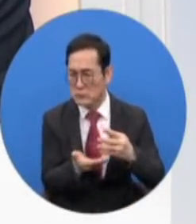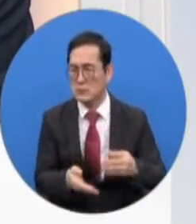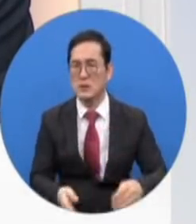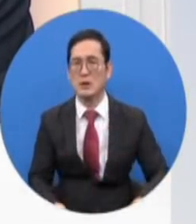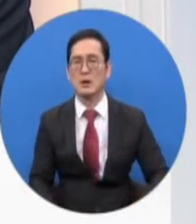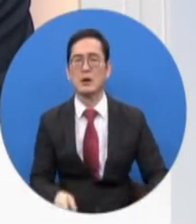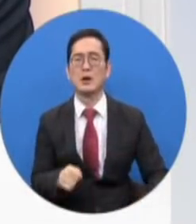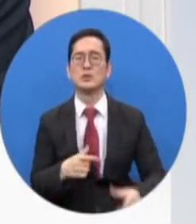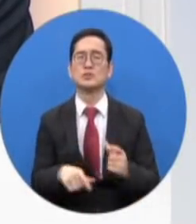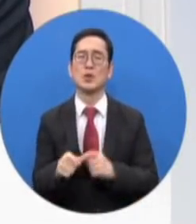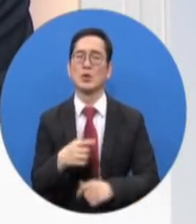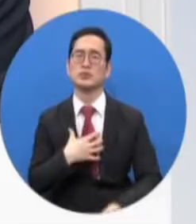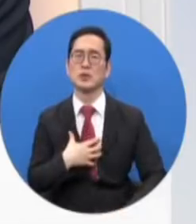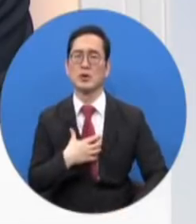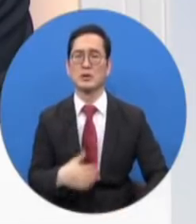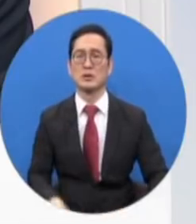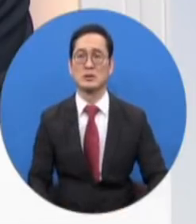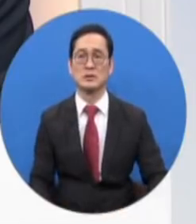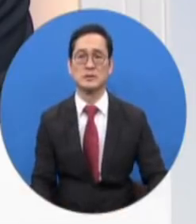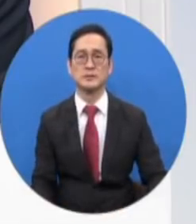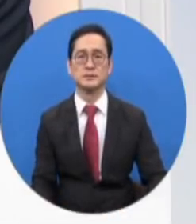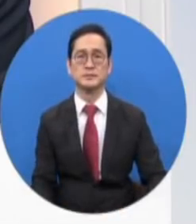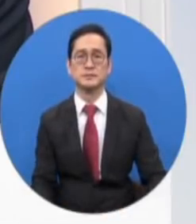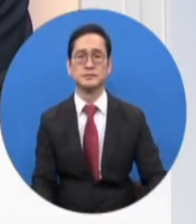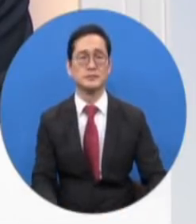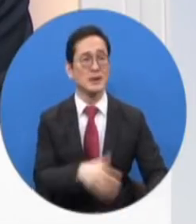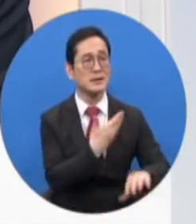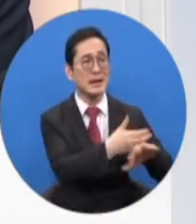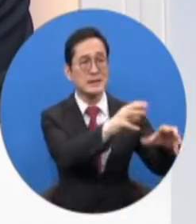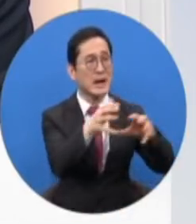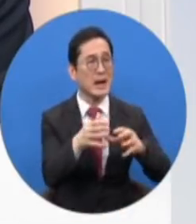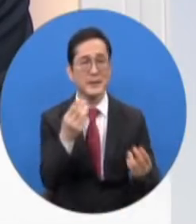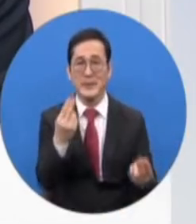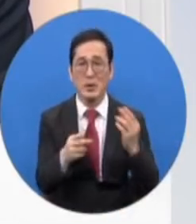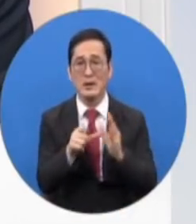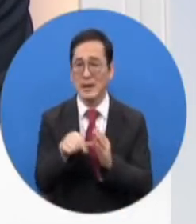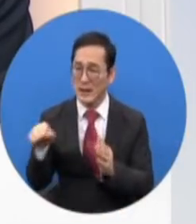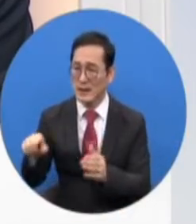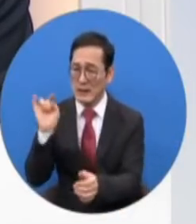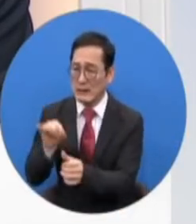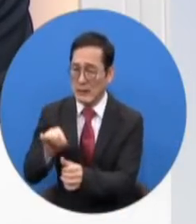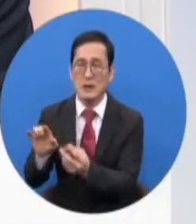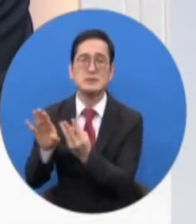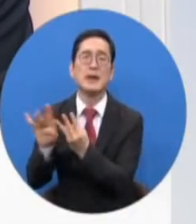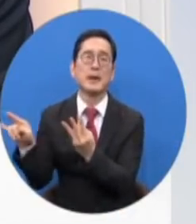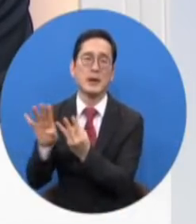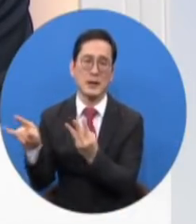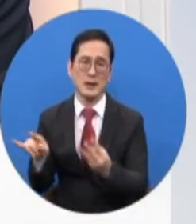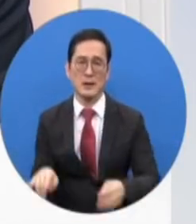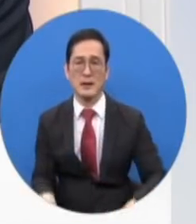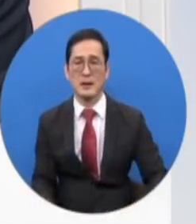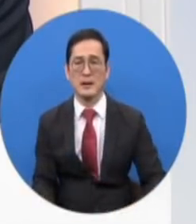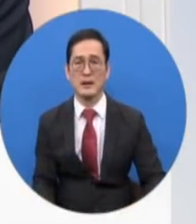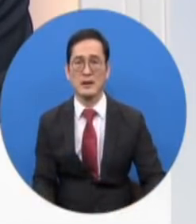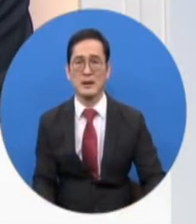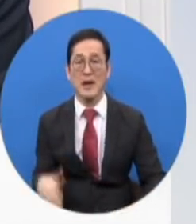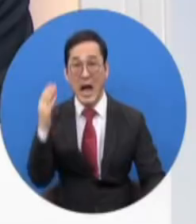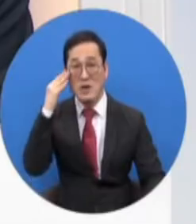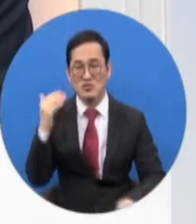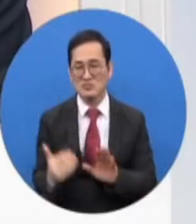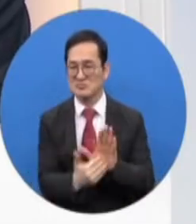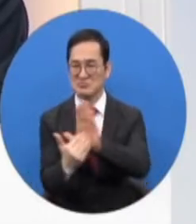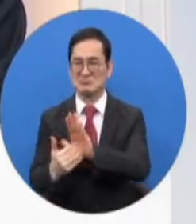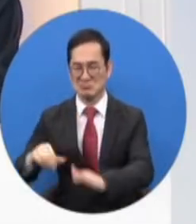정점이 우리보다 우리가 3배 이상 지금 더 피해가 크다는 건데 그러면 대한민국 K-방역이 세계 최고라고 할 수 있는